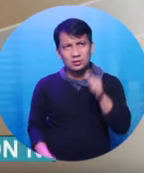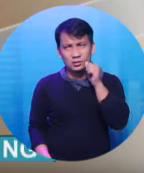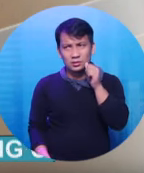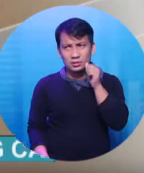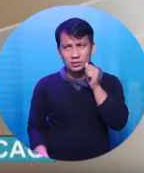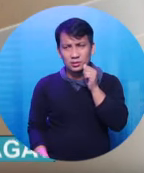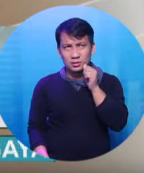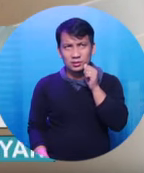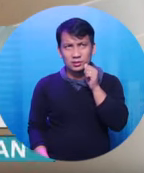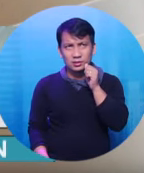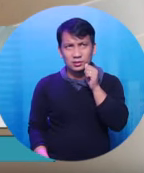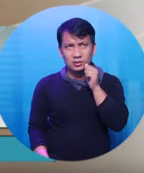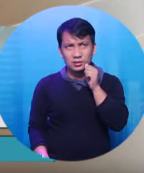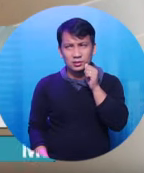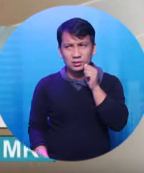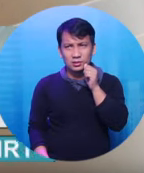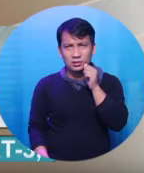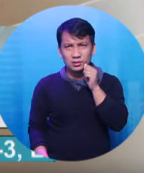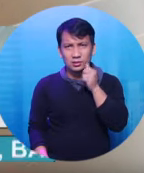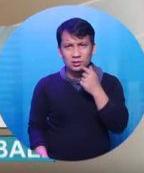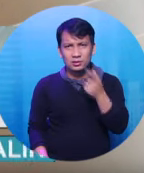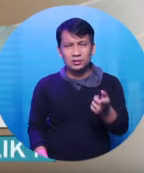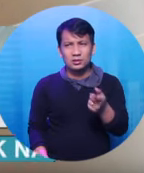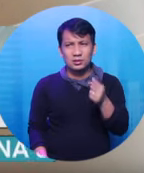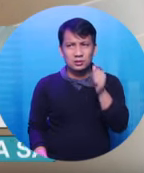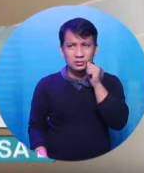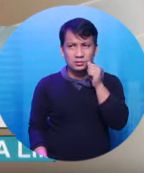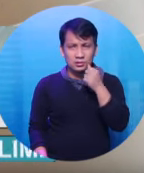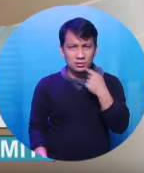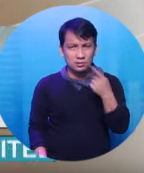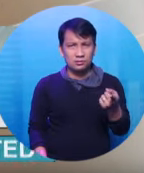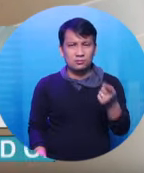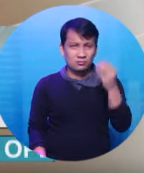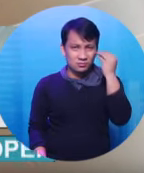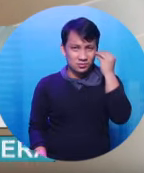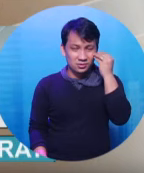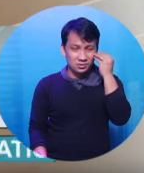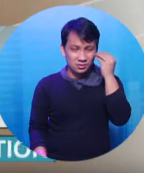Angelica, ba't mo pinatulan itong si Mark?